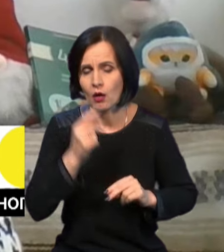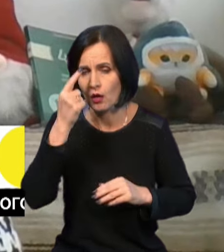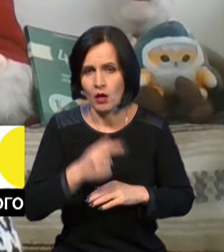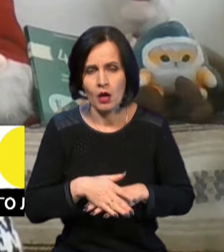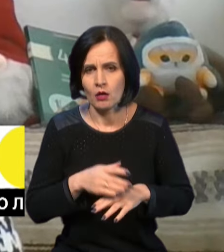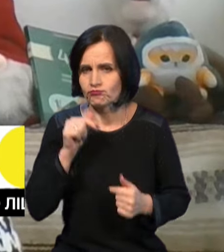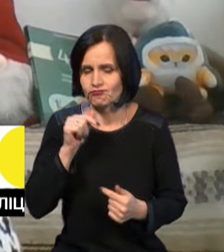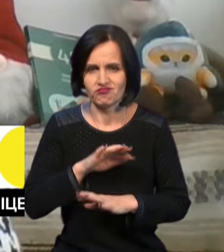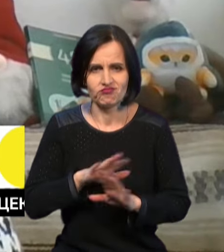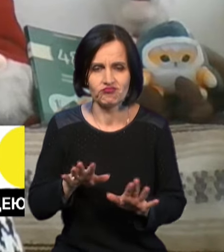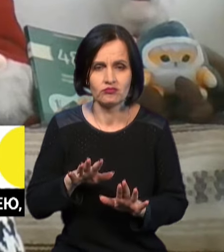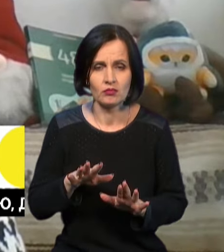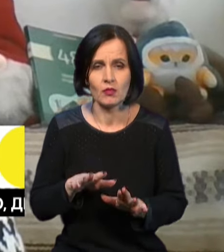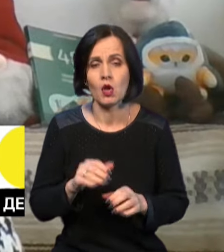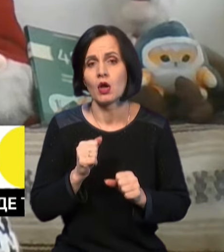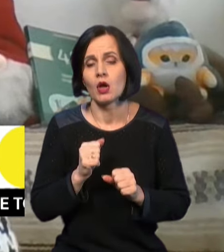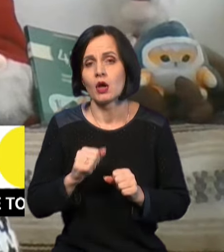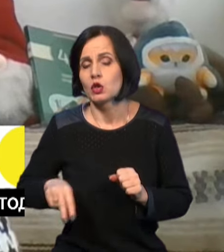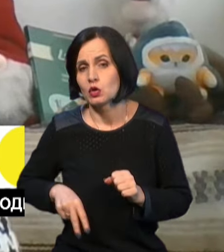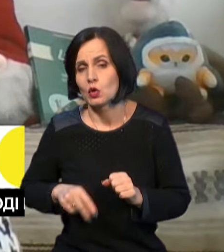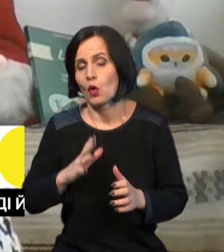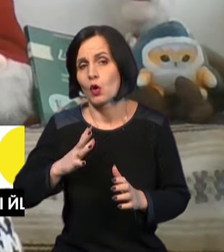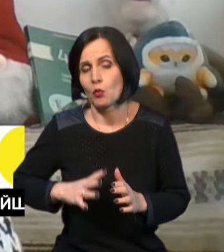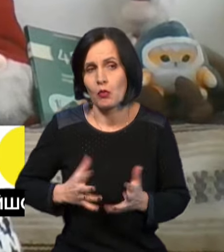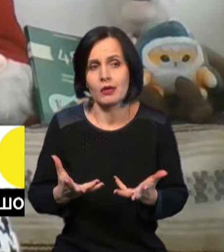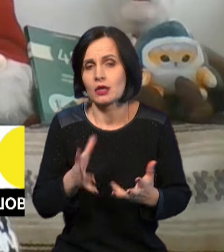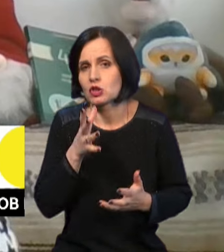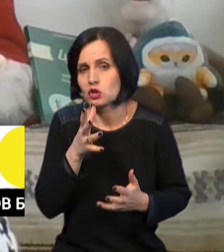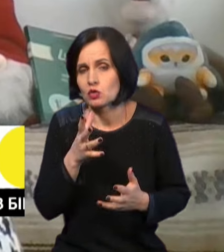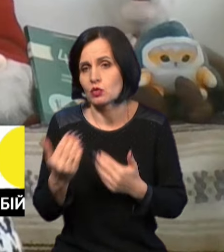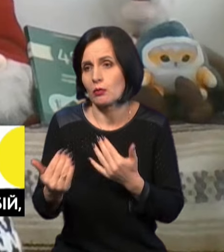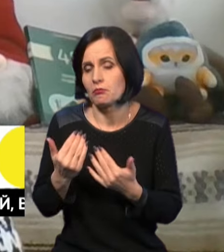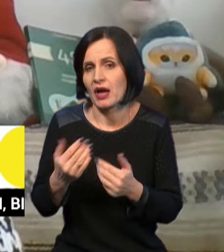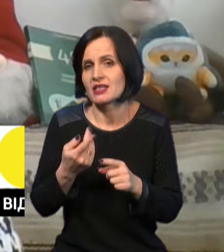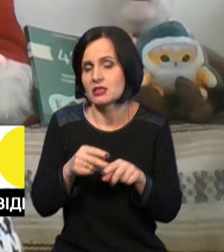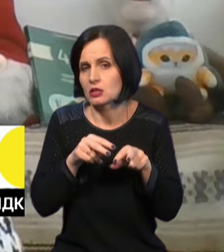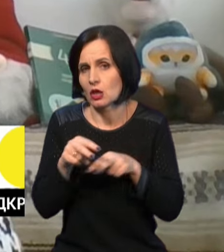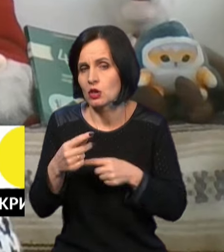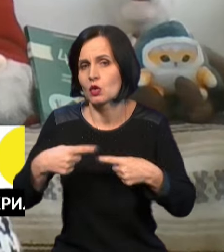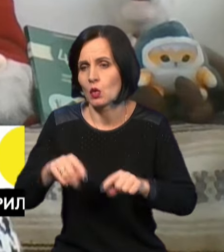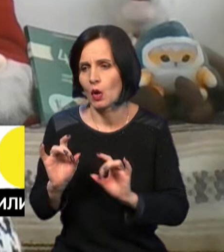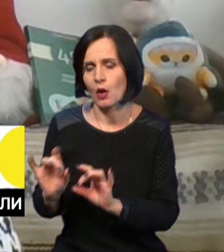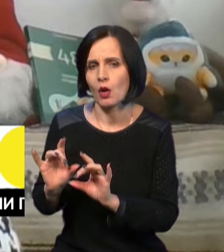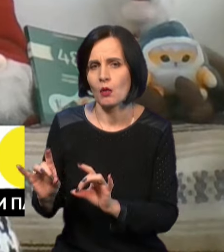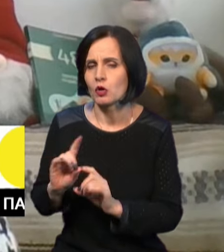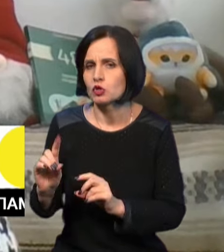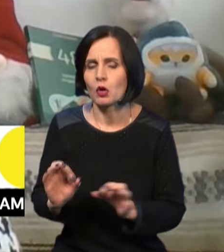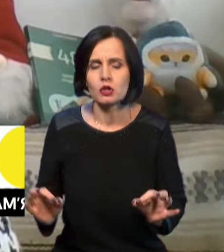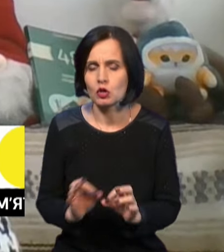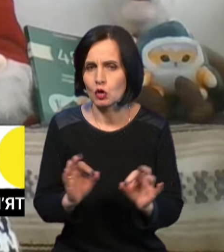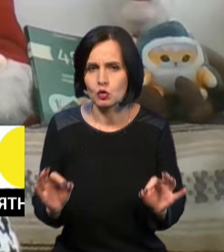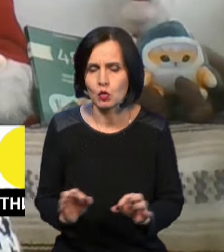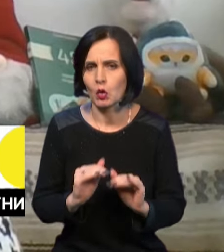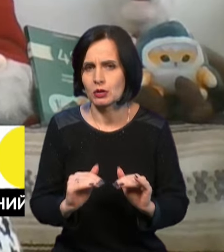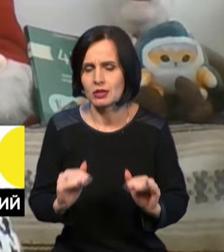не її, роботодавець мусить, мабуть, певний час спілкуватися з цим наглядовим органом і розповідати, що ніхто дитину в трудове рабство